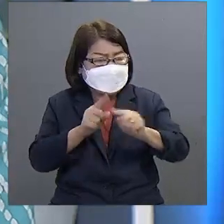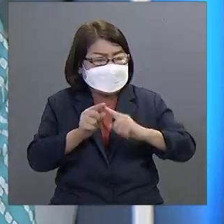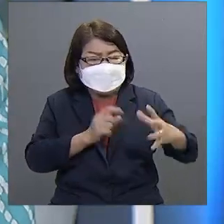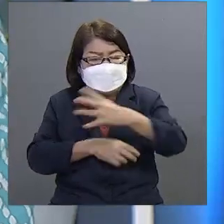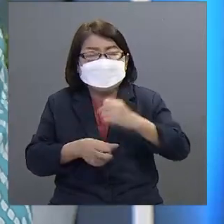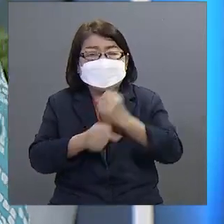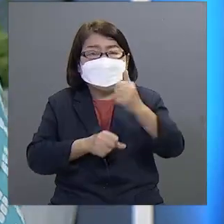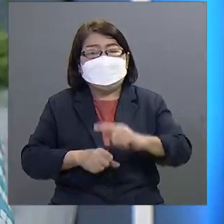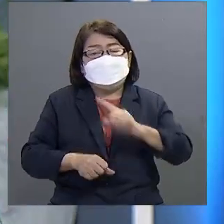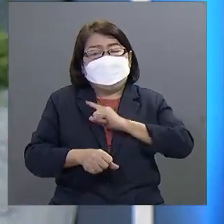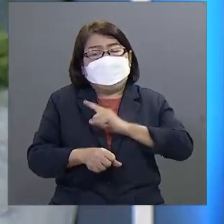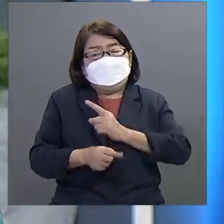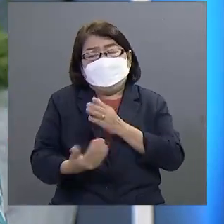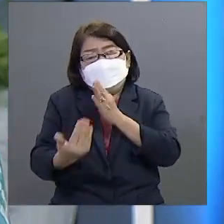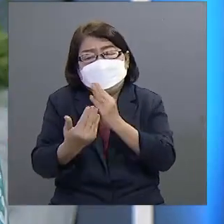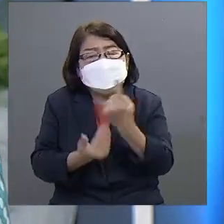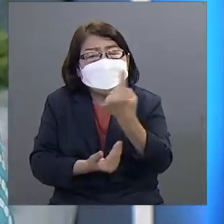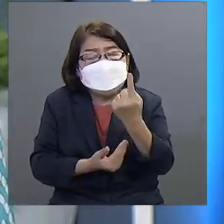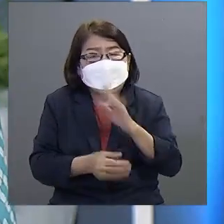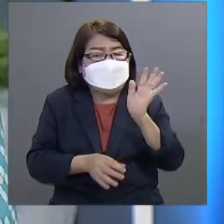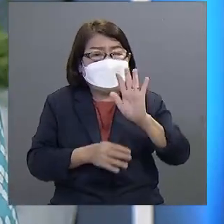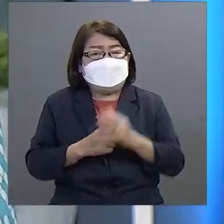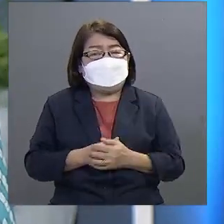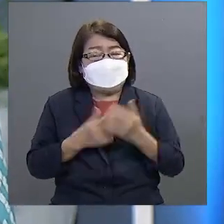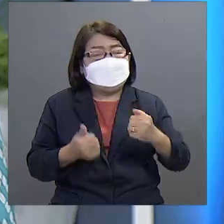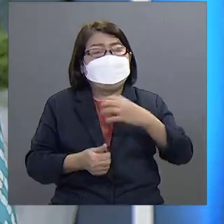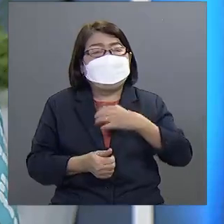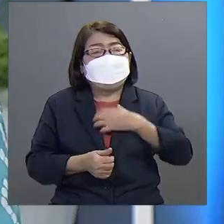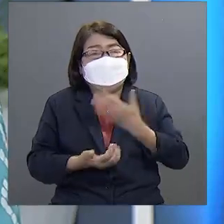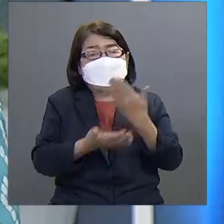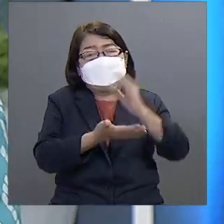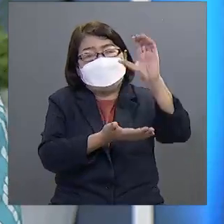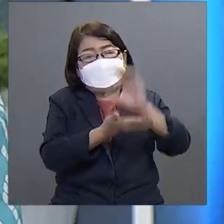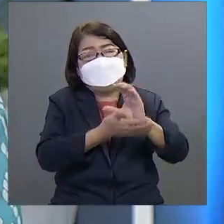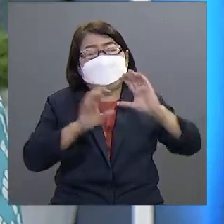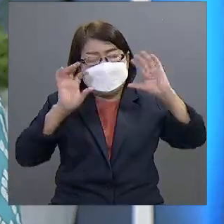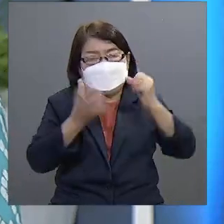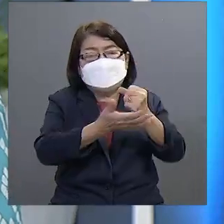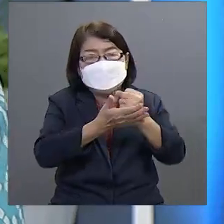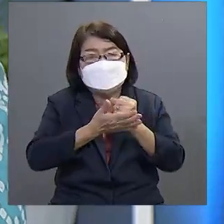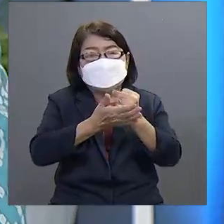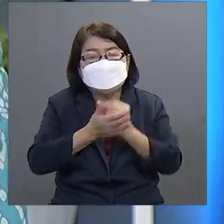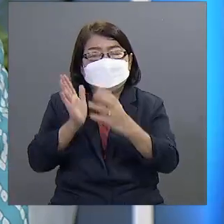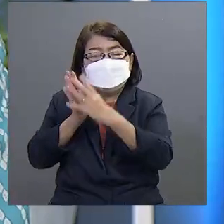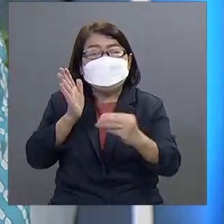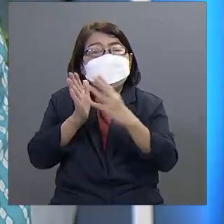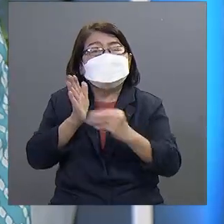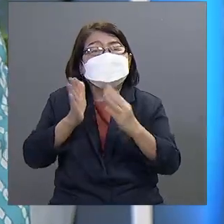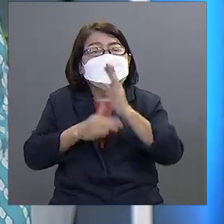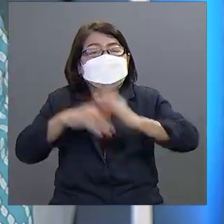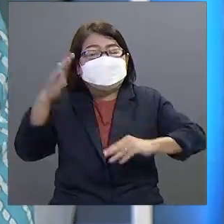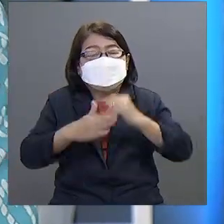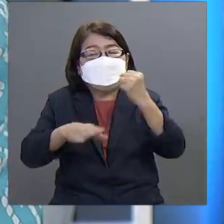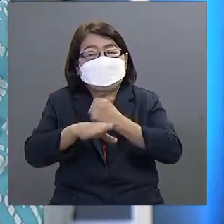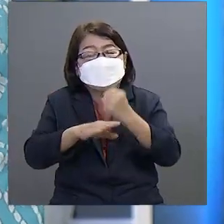ที่ใดหน้าที่หนึ่งฉะนั้นในสิ่งที่เราต้องการงบประมาณนะครับจากรัฐบาลในการพัฒนาคนเหล่านี้นะครับเมื่อก่อนเคยเป็นเด็กเสิร์ฟ